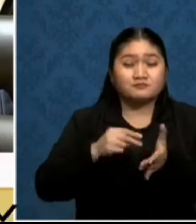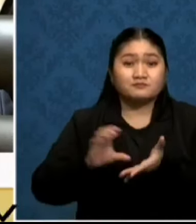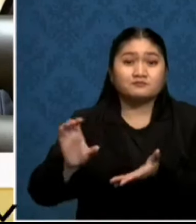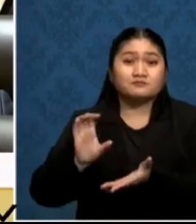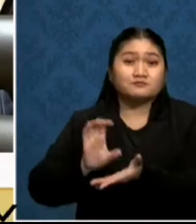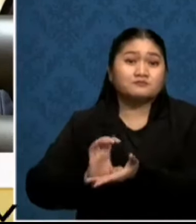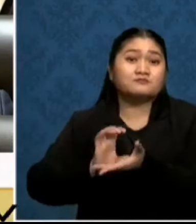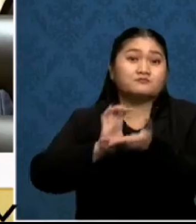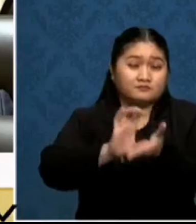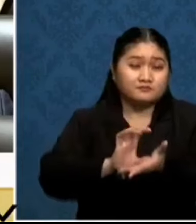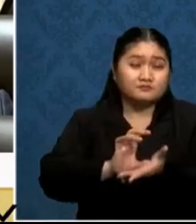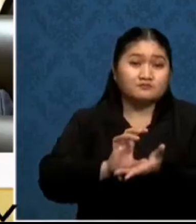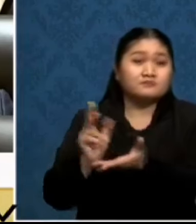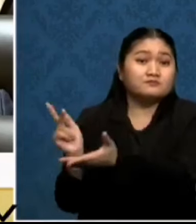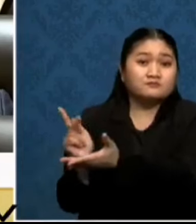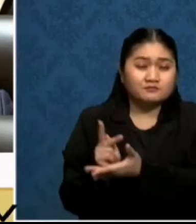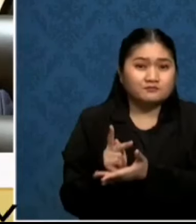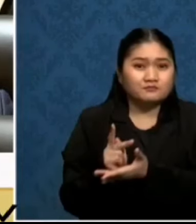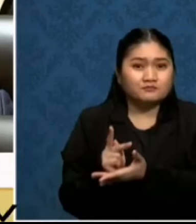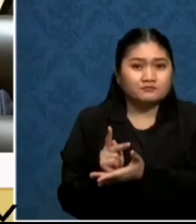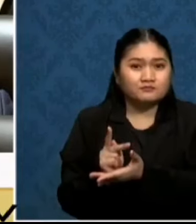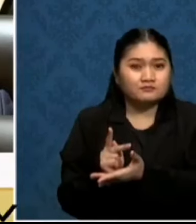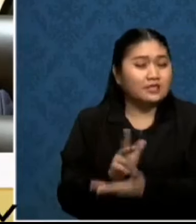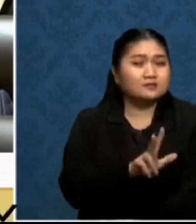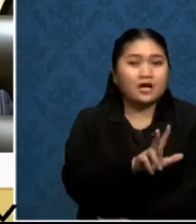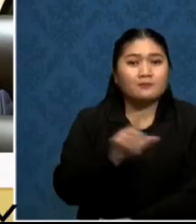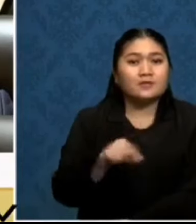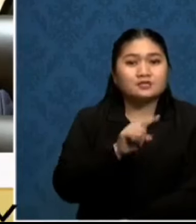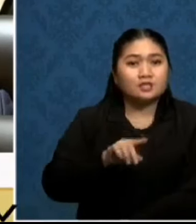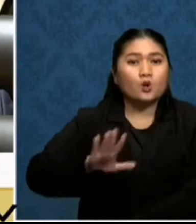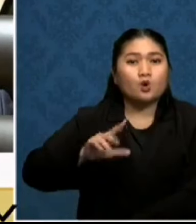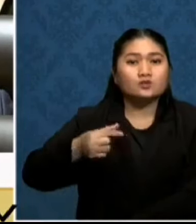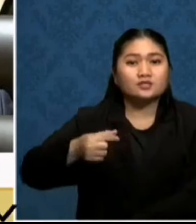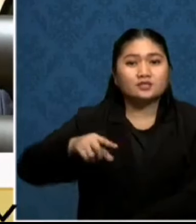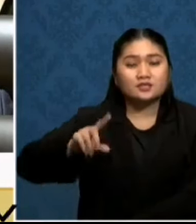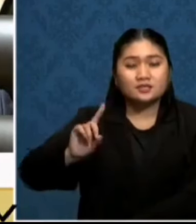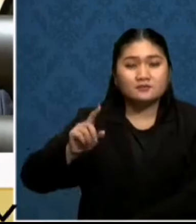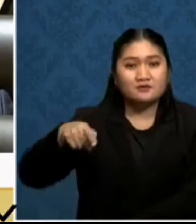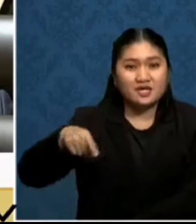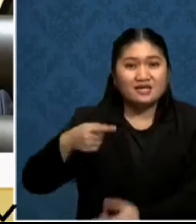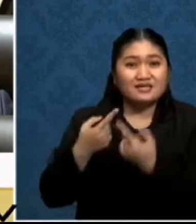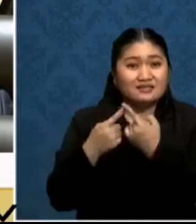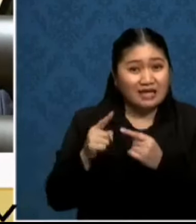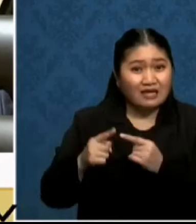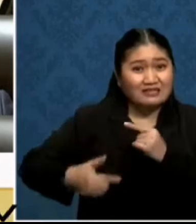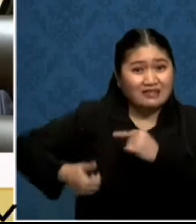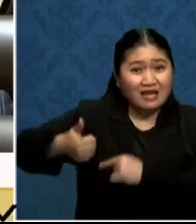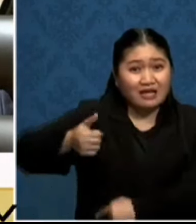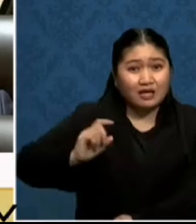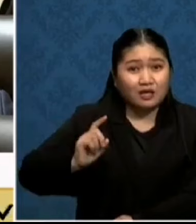กู้มา300,000ล้านเอ้ย 3%ของ GDPแต่ผล